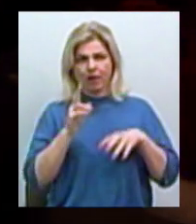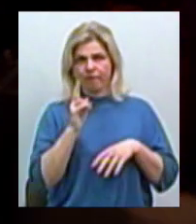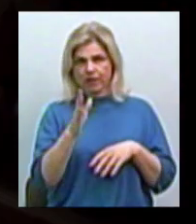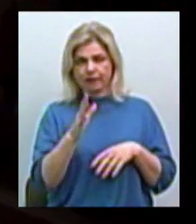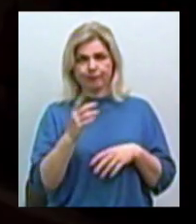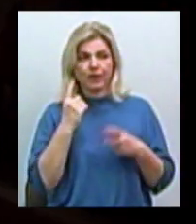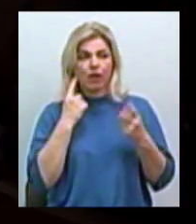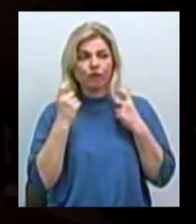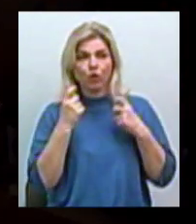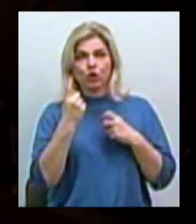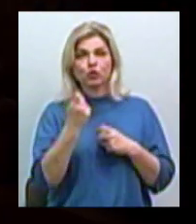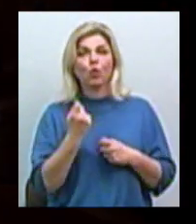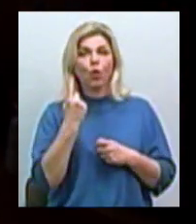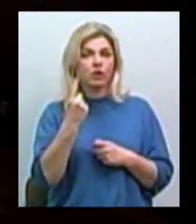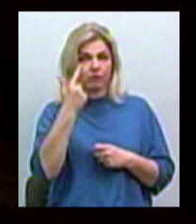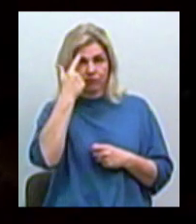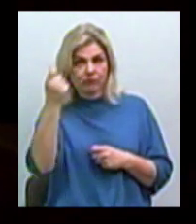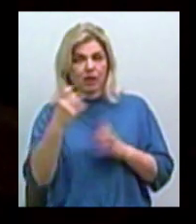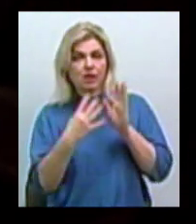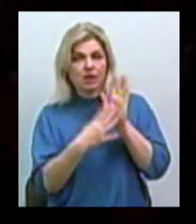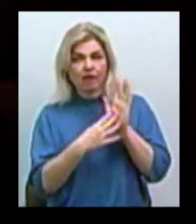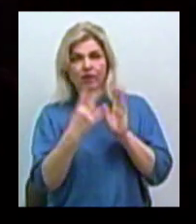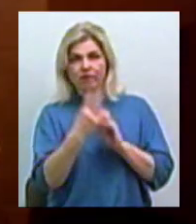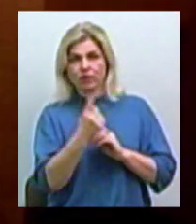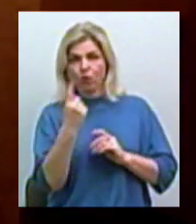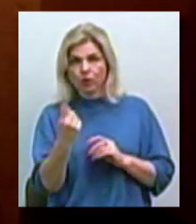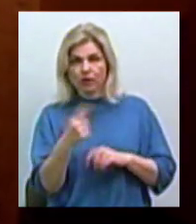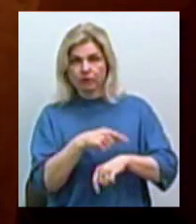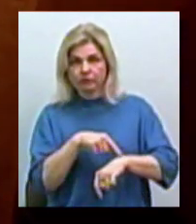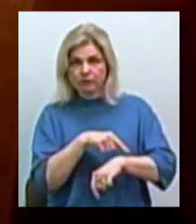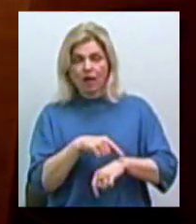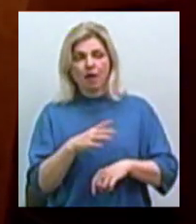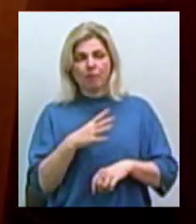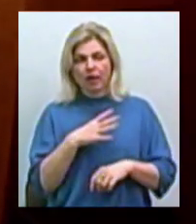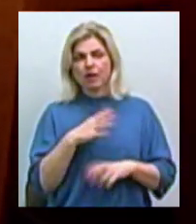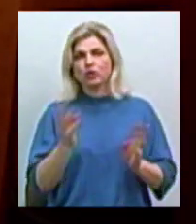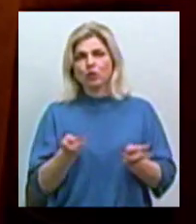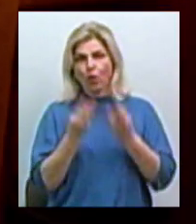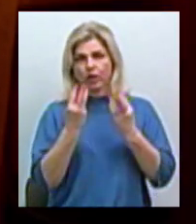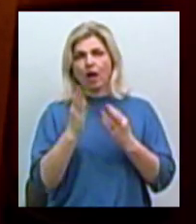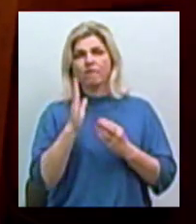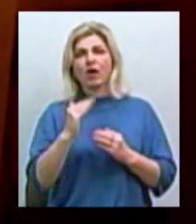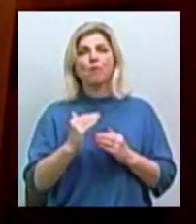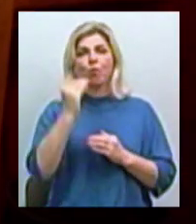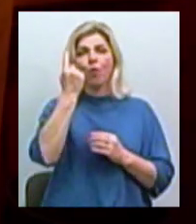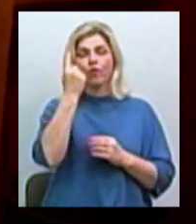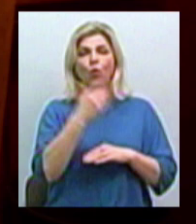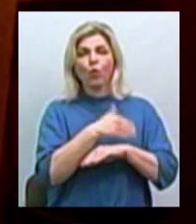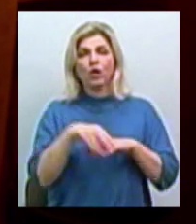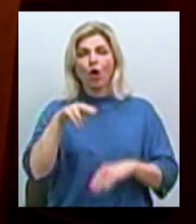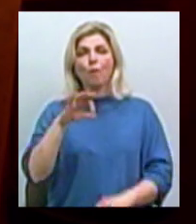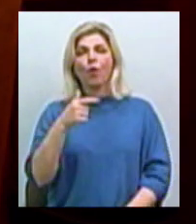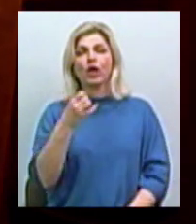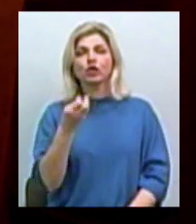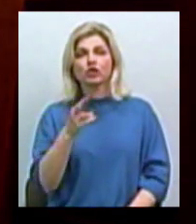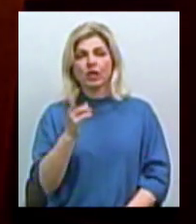про пожежу на лінію 101 надійшла о 9:21. Очевидці сповістили, що загоряння сталося у дев'ятиповерхівці на вулиці Пограничній в Заводському